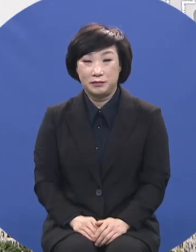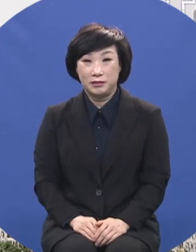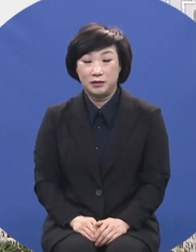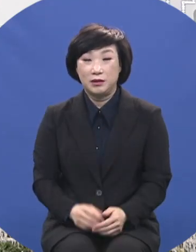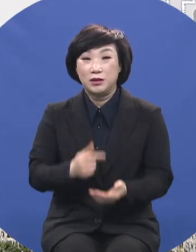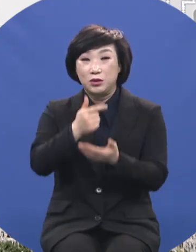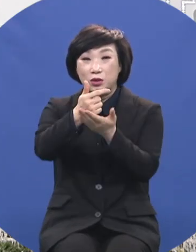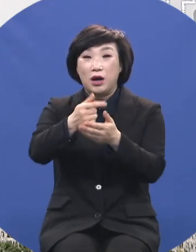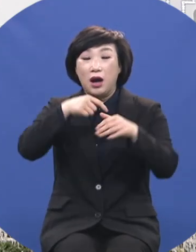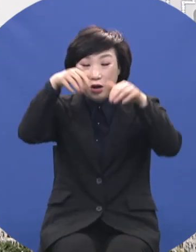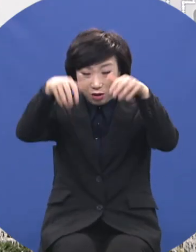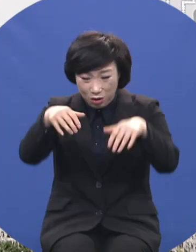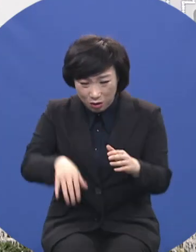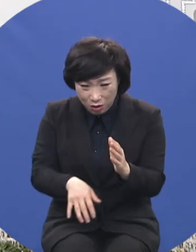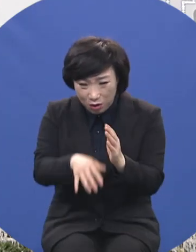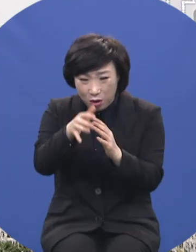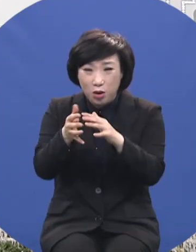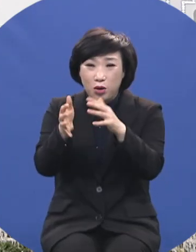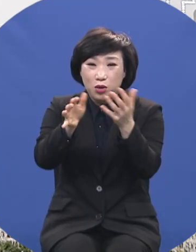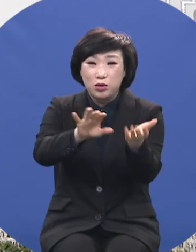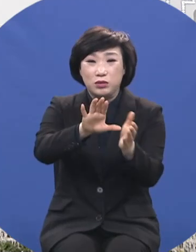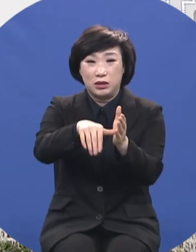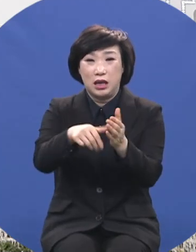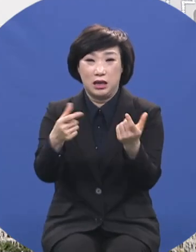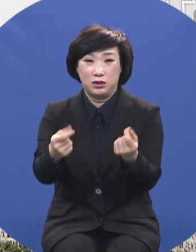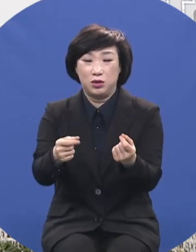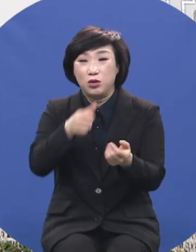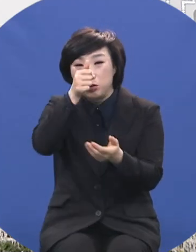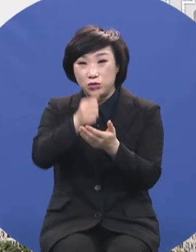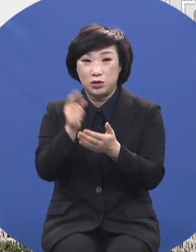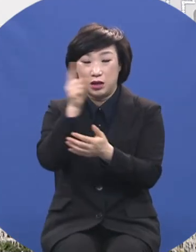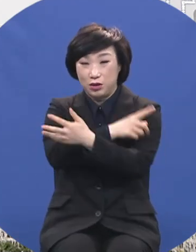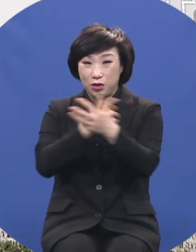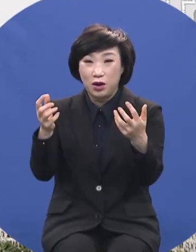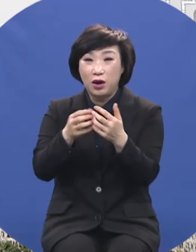노아의 홍수 때를 방불할 만큼 죄악이 관영한 때니까.